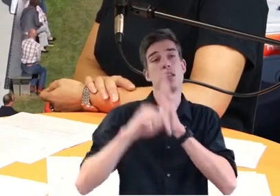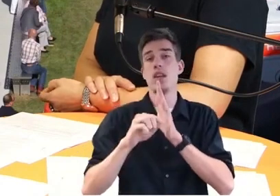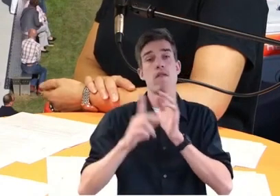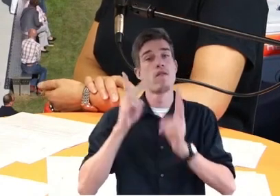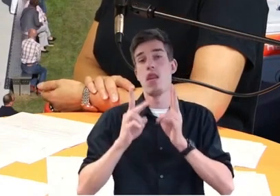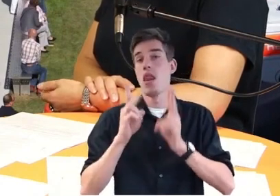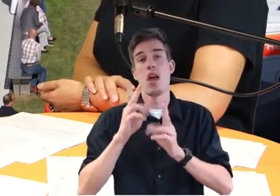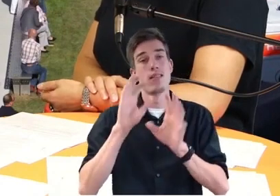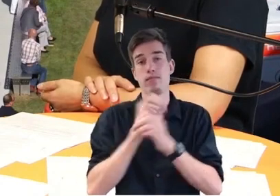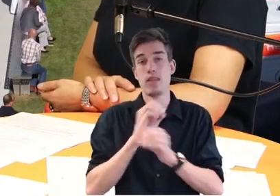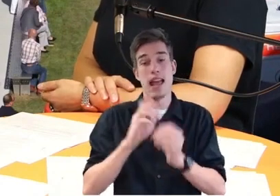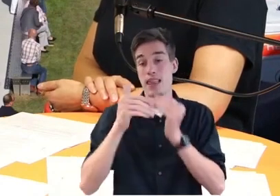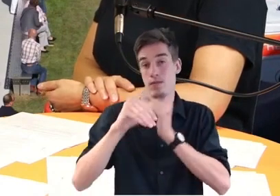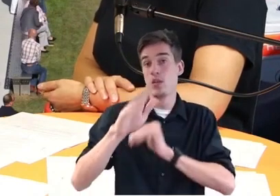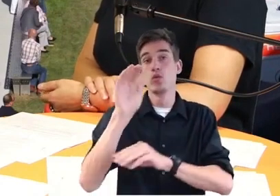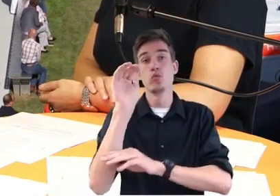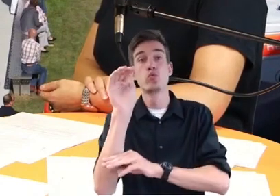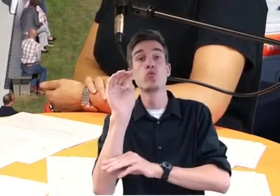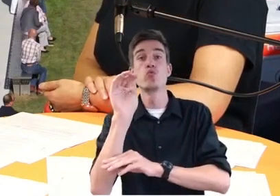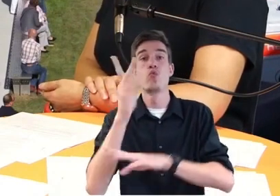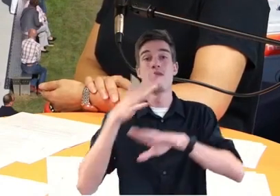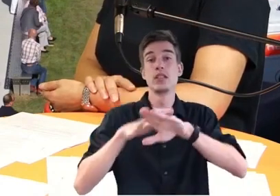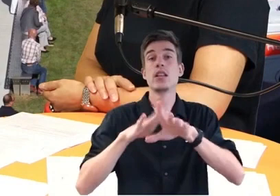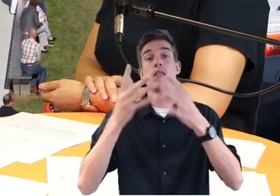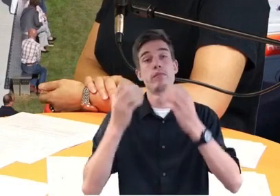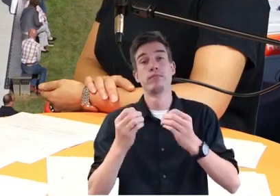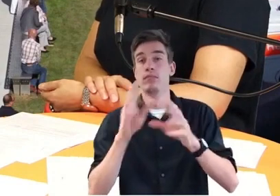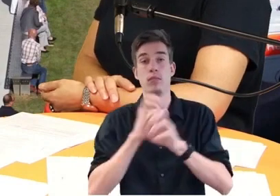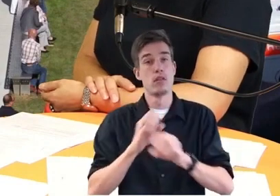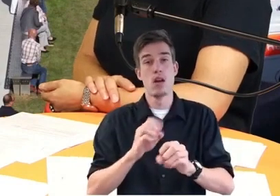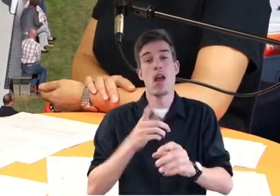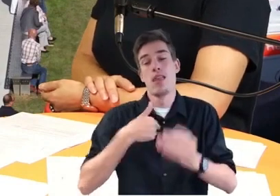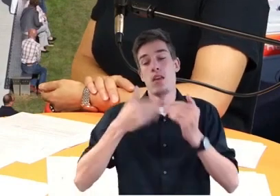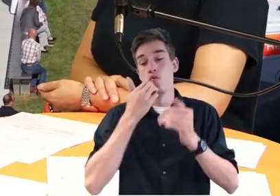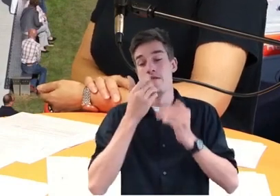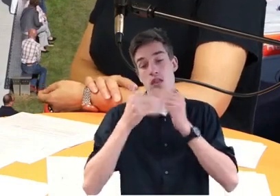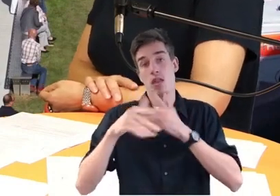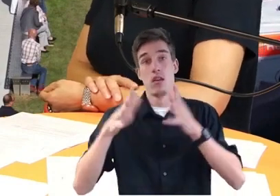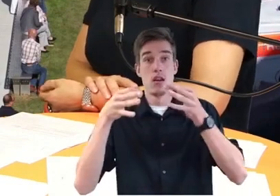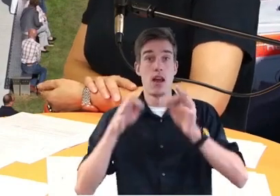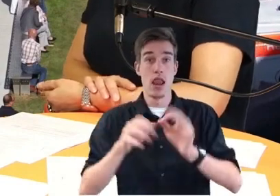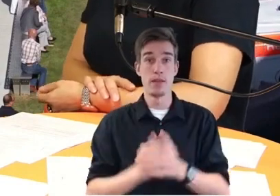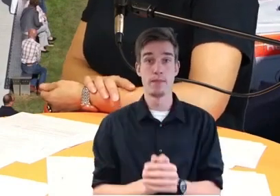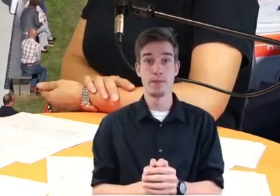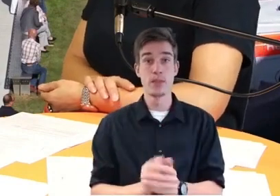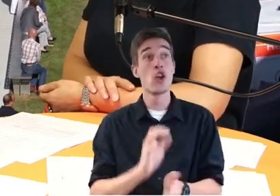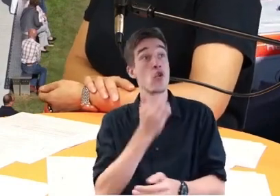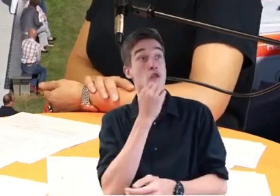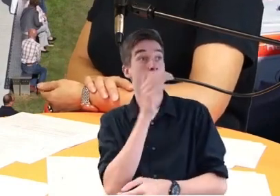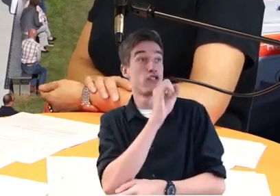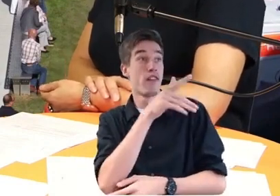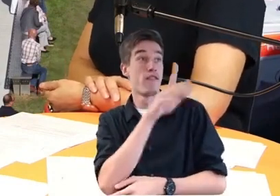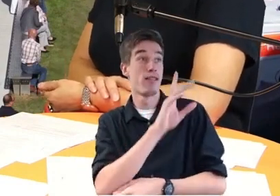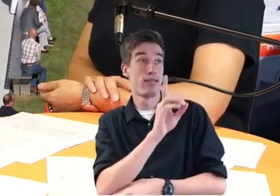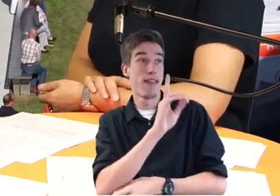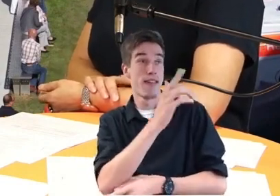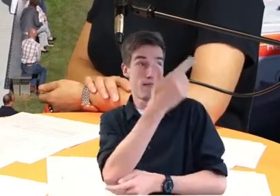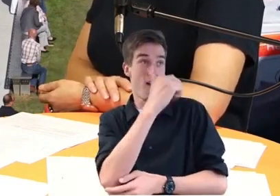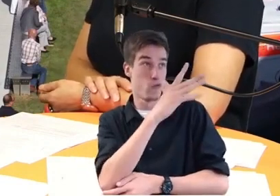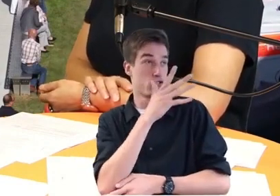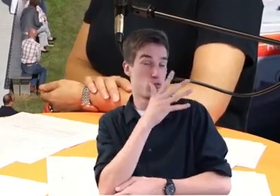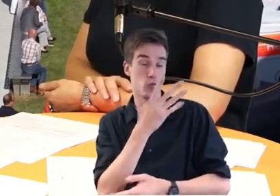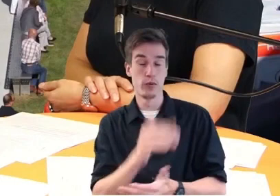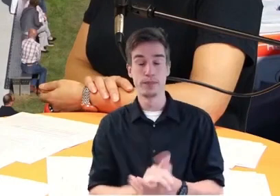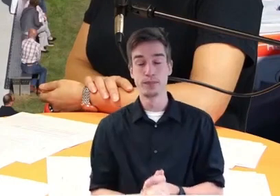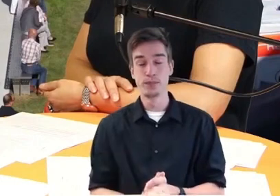konkretes Zeitziel nennen. Aber Ja. wir hoffen natürlich auch, dass wir das bald abschließen können. Ja, dann hoffe ich, Stefan D. hat uns zugehört und